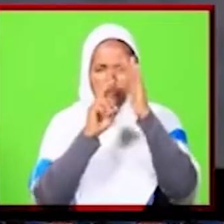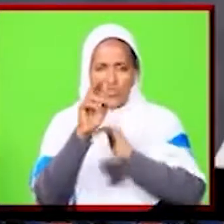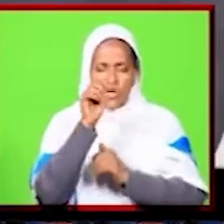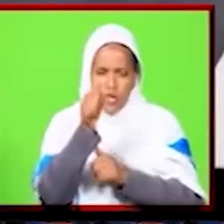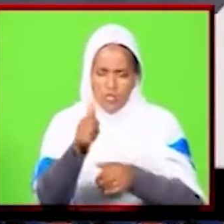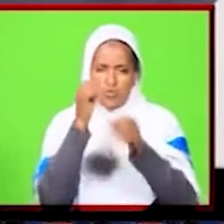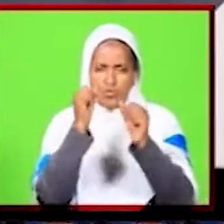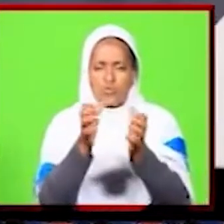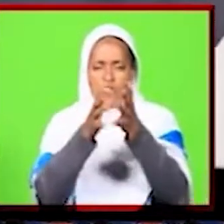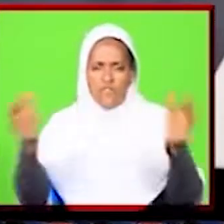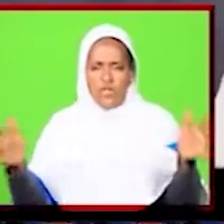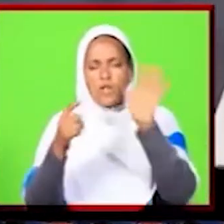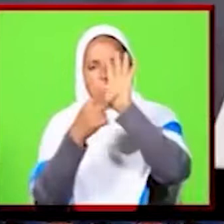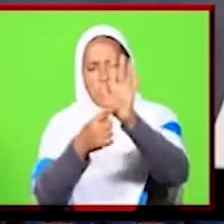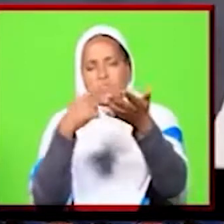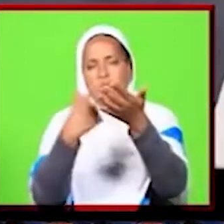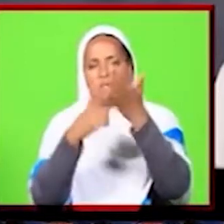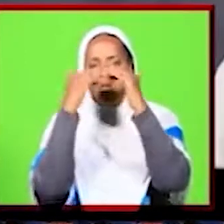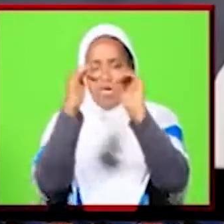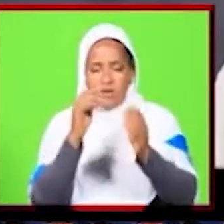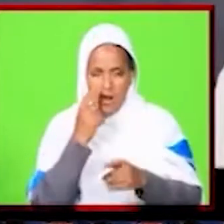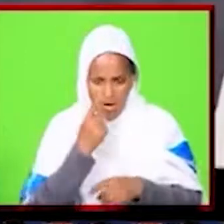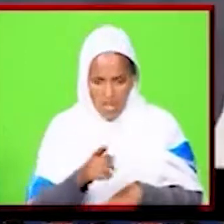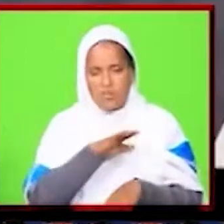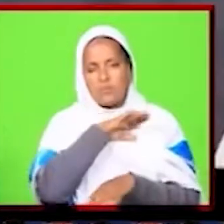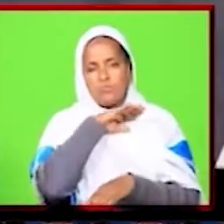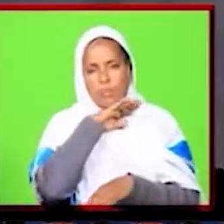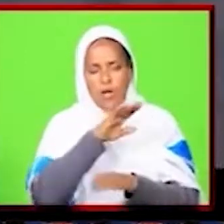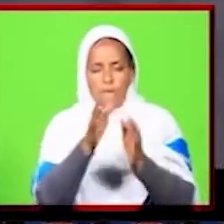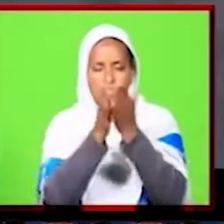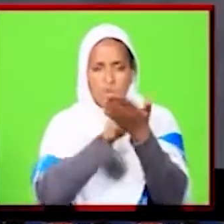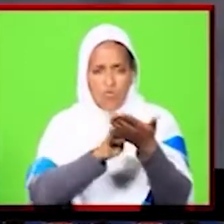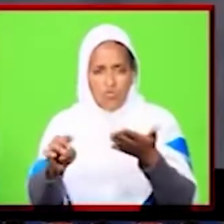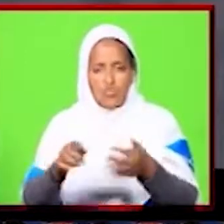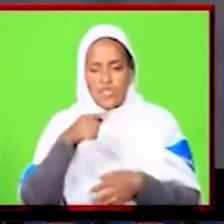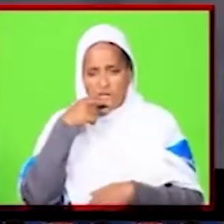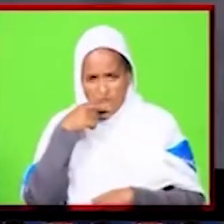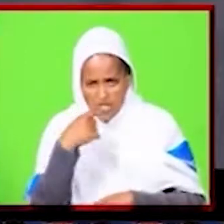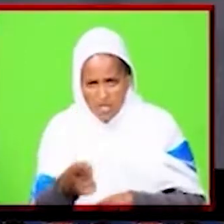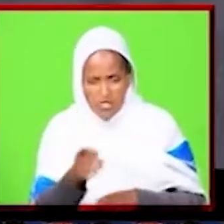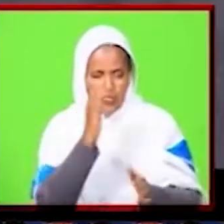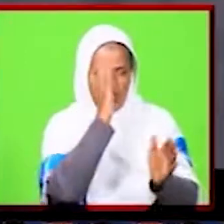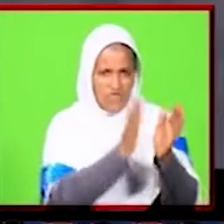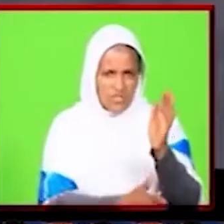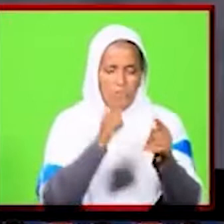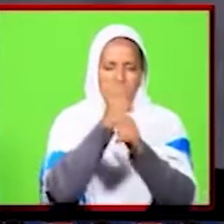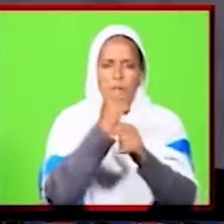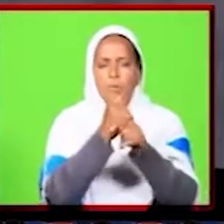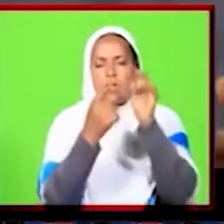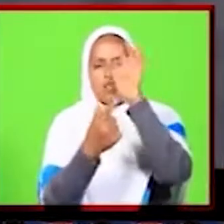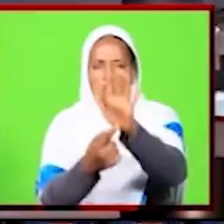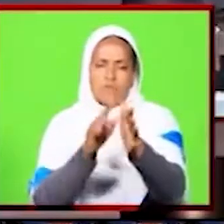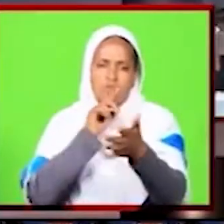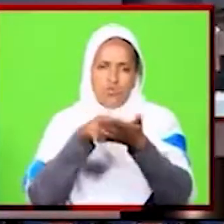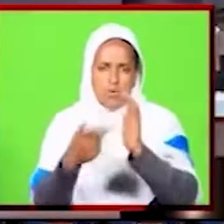ናቸው። ስለዚህ ትንቢቶች በጣም ራሳቸው ሊቻሉ ሰፊ ነገሮች ስለሆኑ ለማሳያ እነዚህ ነው ያህል ካየን ይበቃል። እንግዲህ መጽሐፍ ቅዱስ የተነገረውን